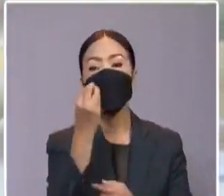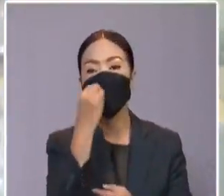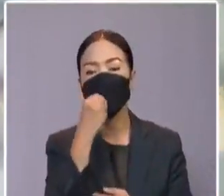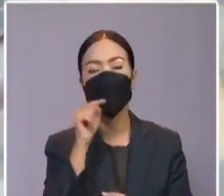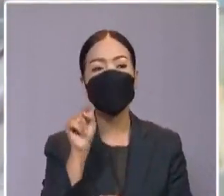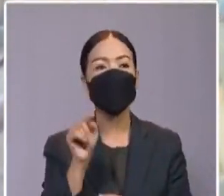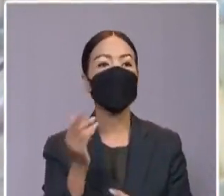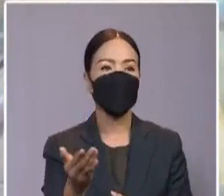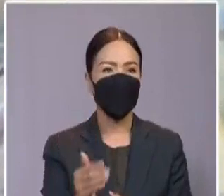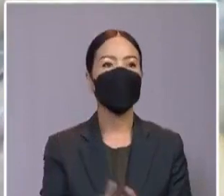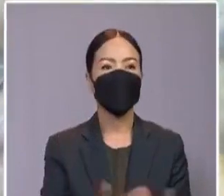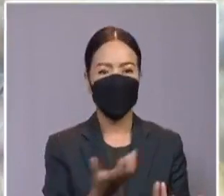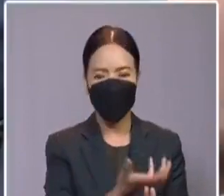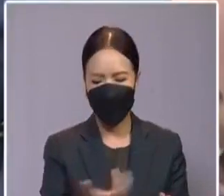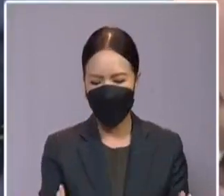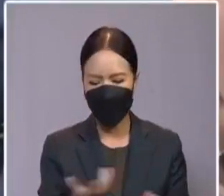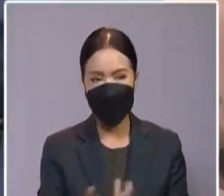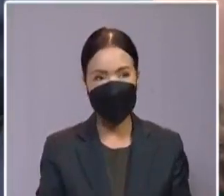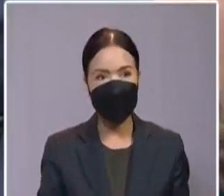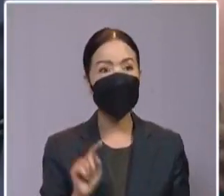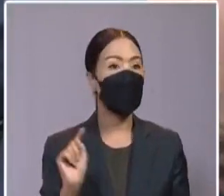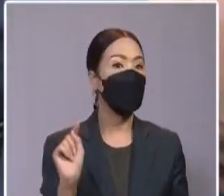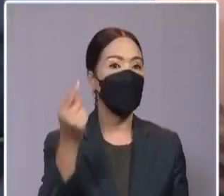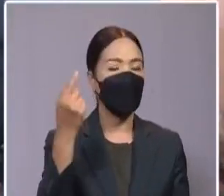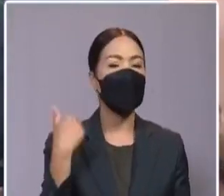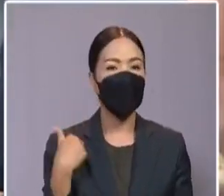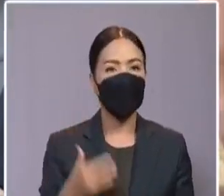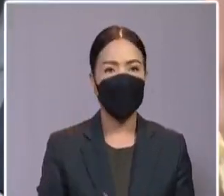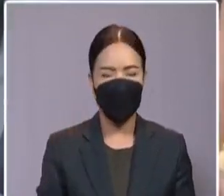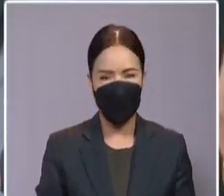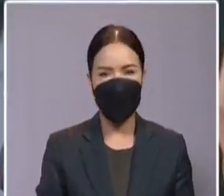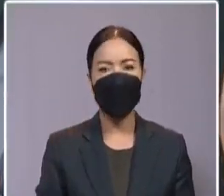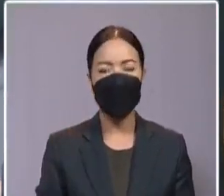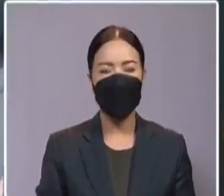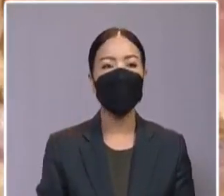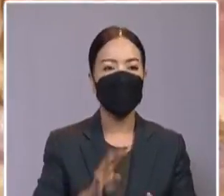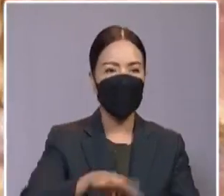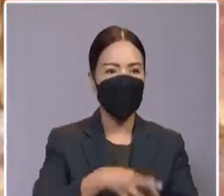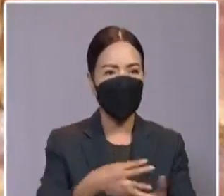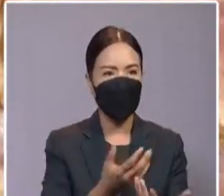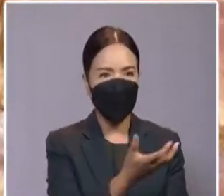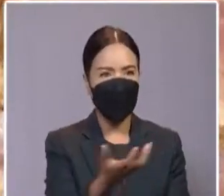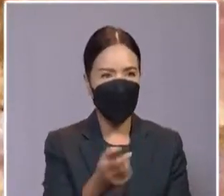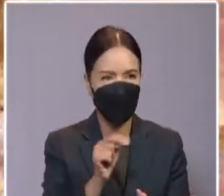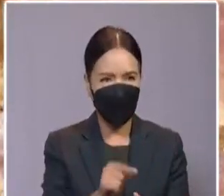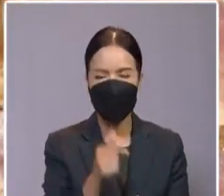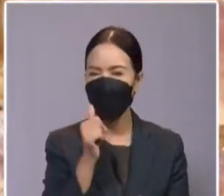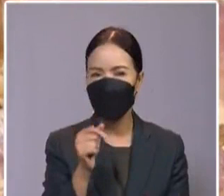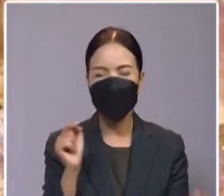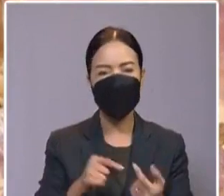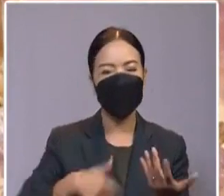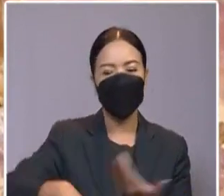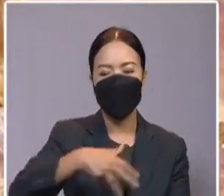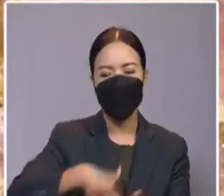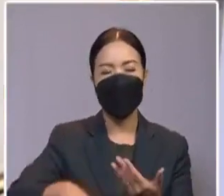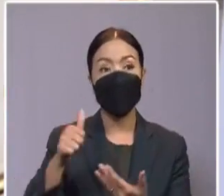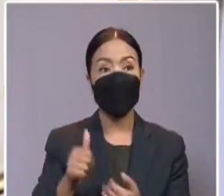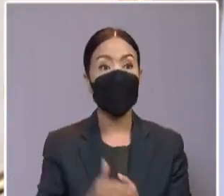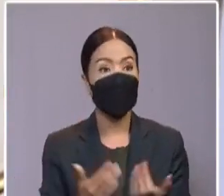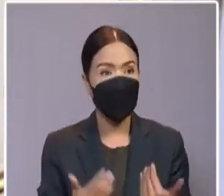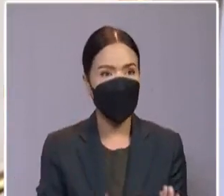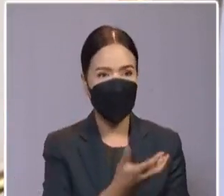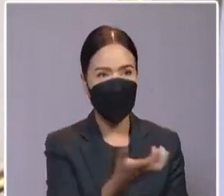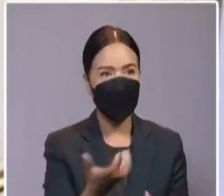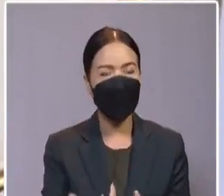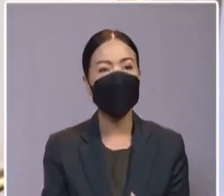sustomanticนะคะด้านอาหารในอนาคตภายใต้แคมเปญเพจ Top Planetนะคะจานนี้เพื่อสิ่งแวดล้อมก็เรียกได้ว่าวันนี้จะนำ